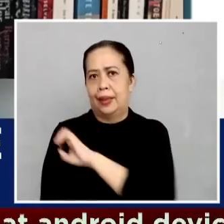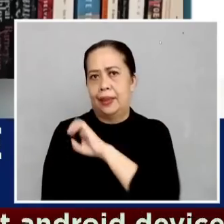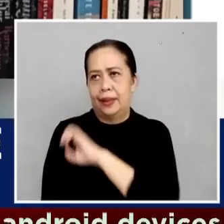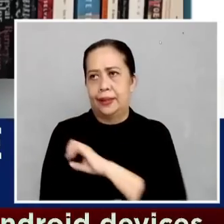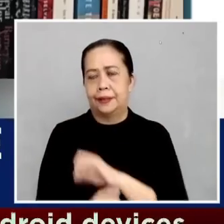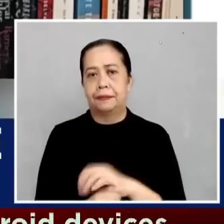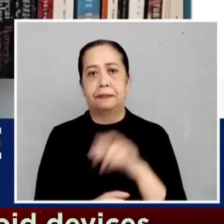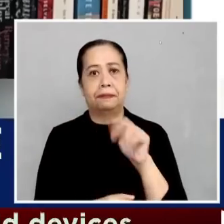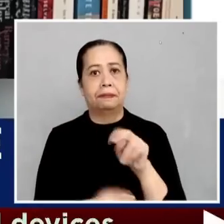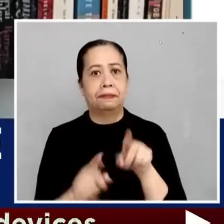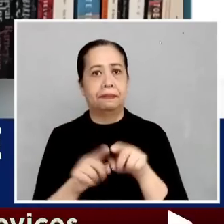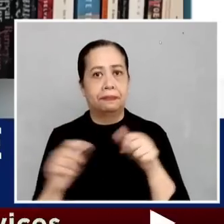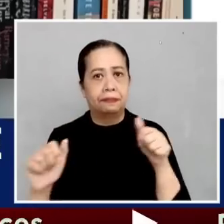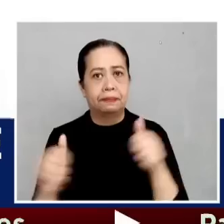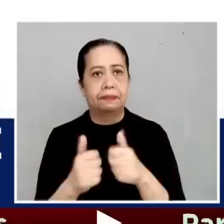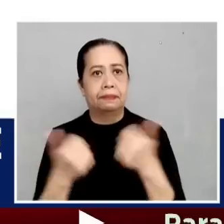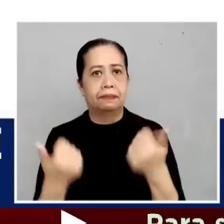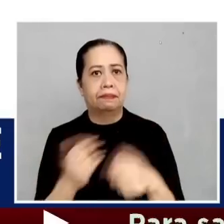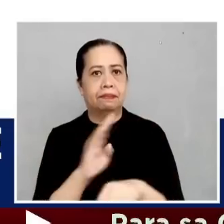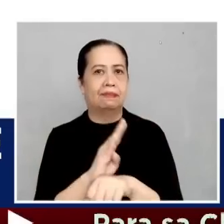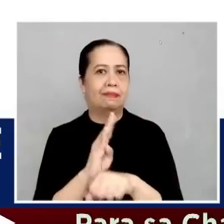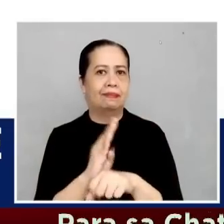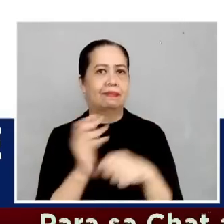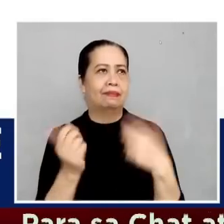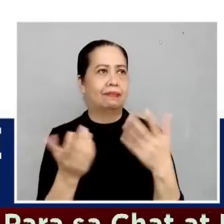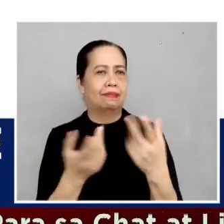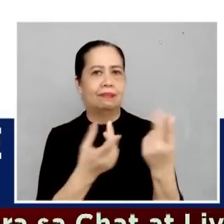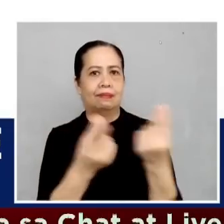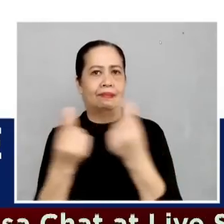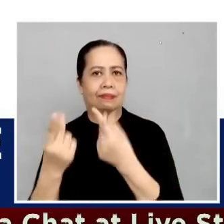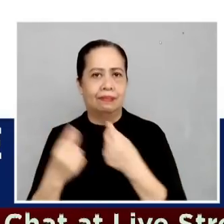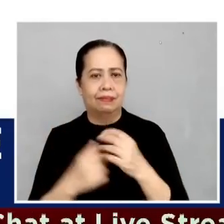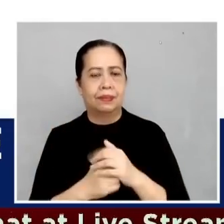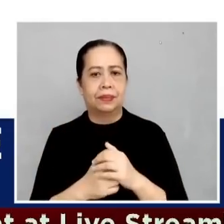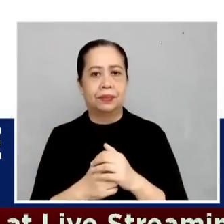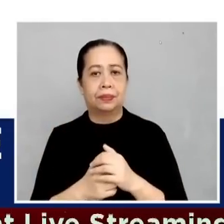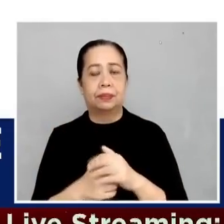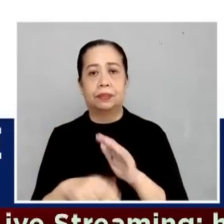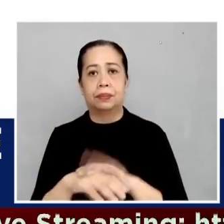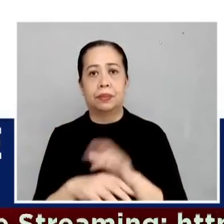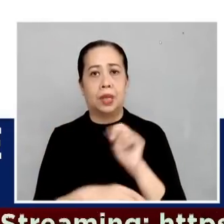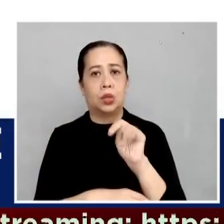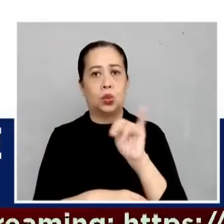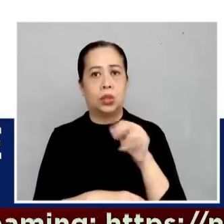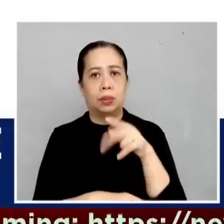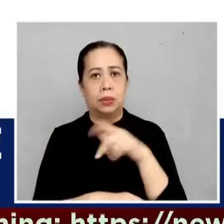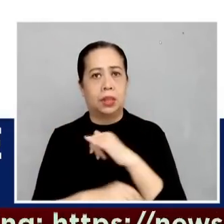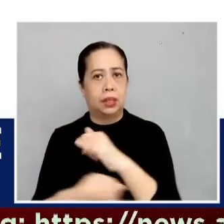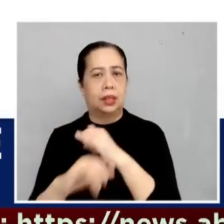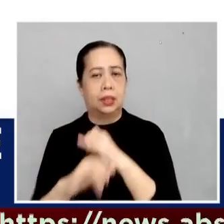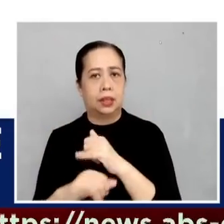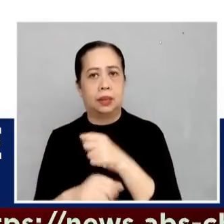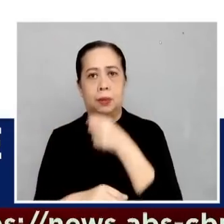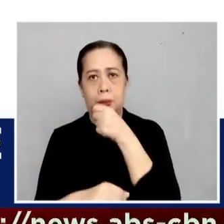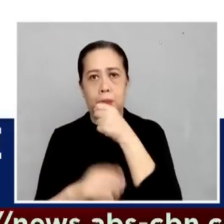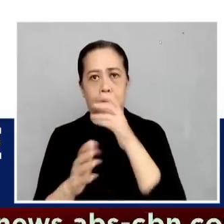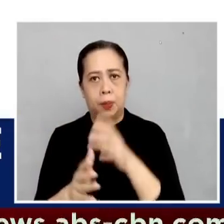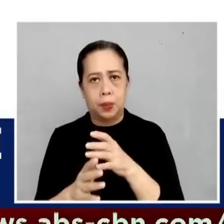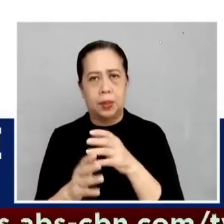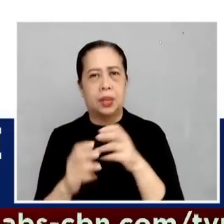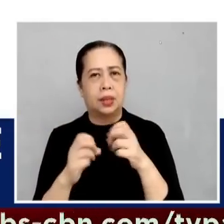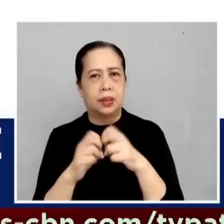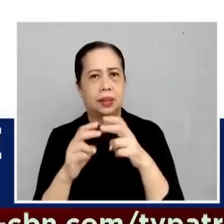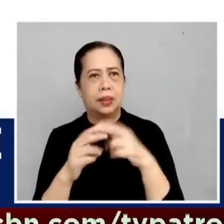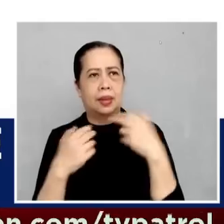to challenge the current business models. Paalala naman ng NUJP para sa mga kapwa mamamahayag, pagamat may mga